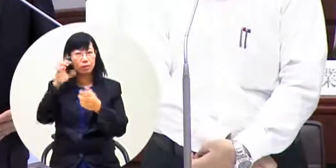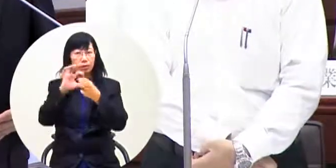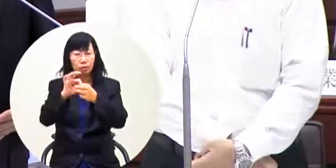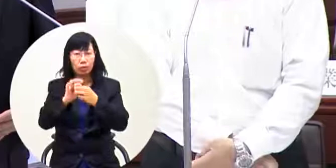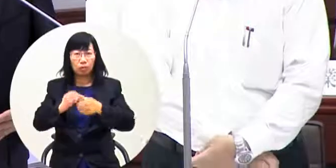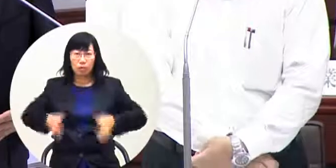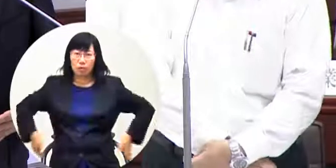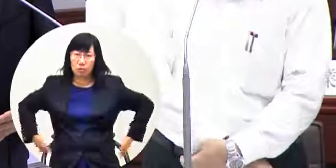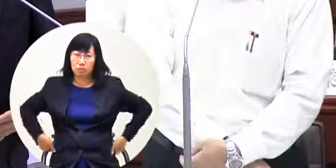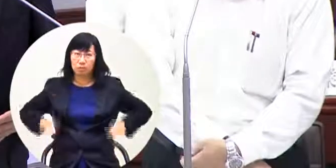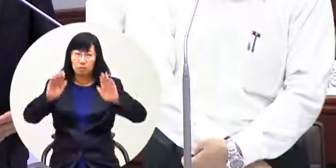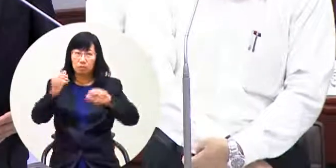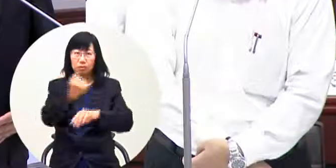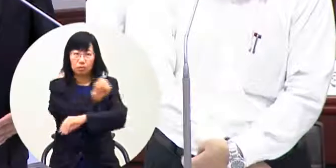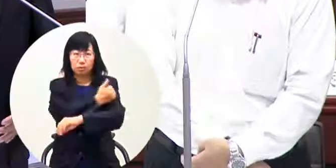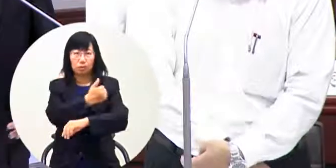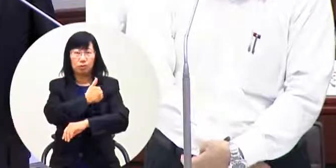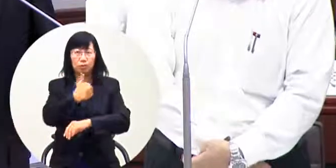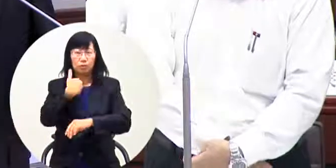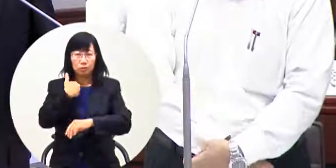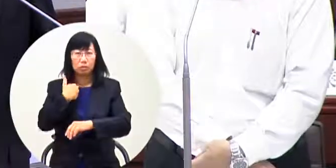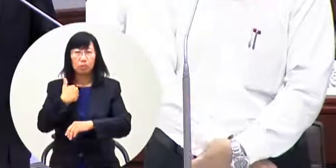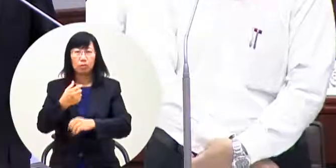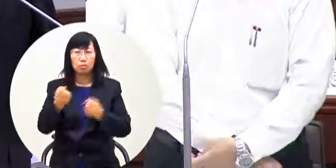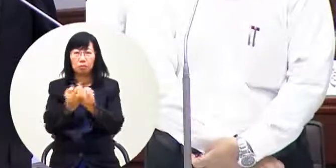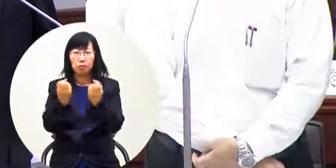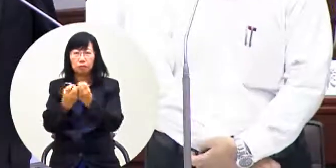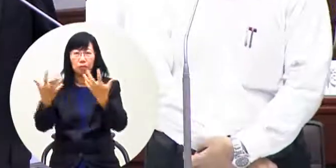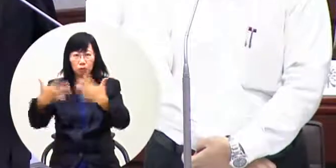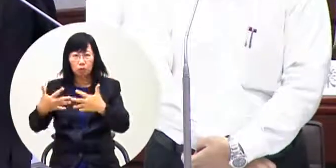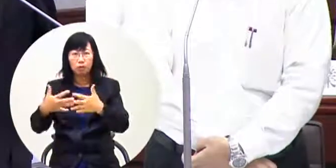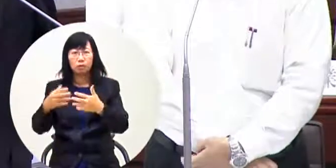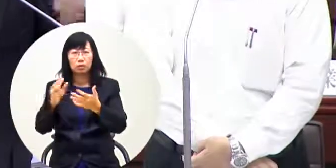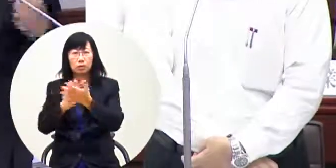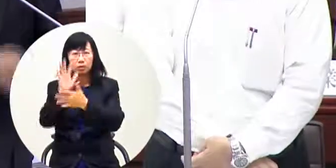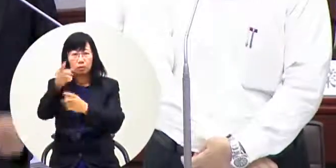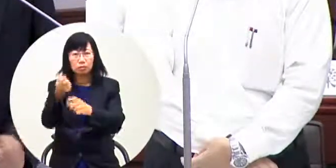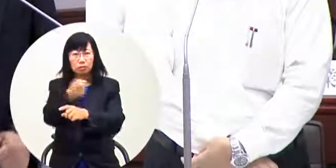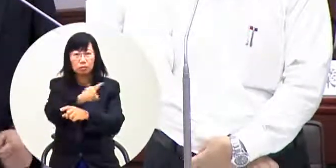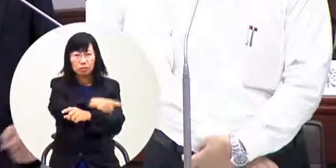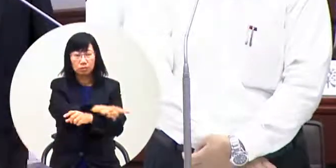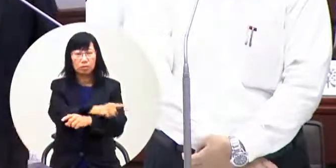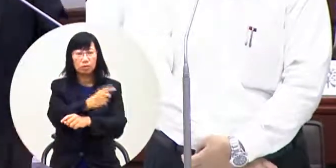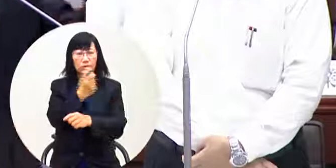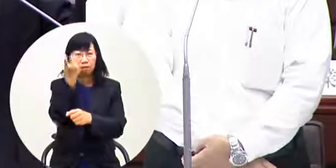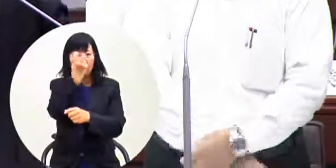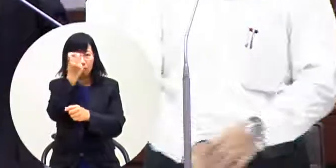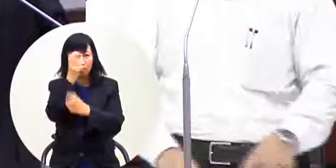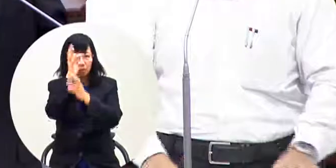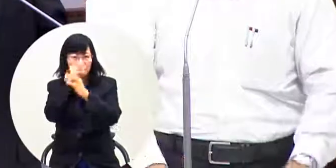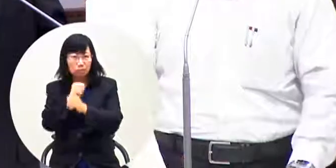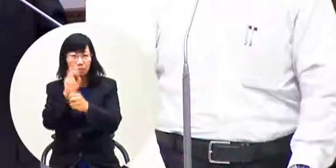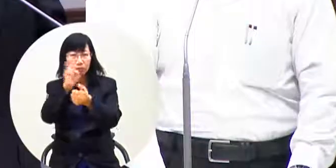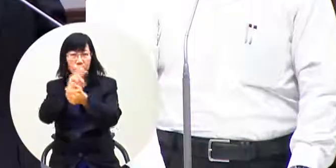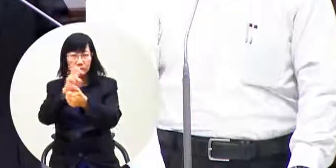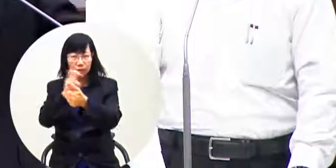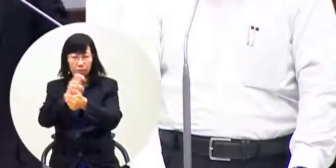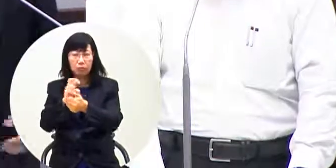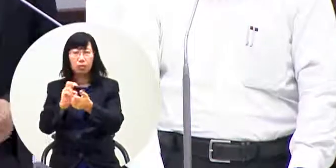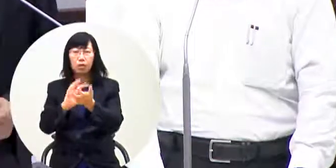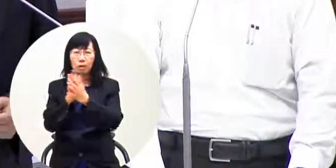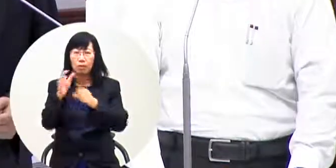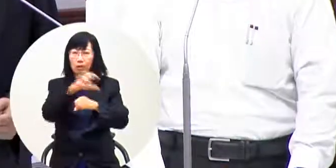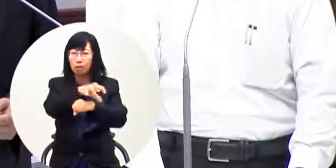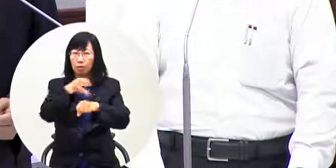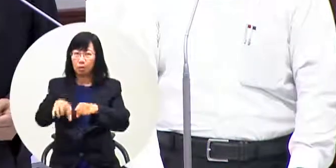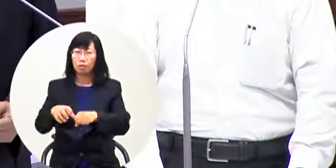是说对后续的一些追踪照顾，还有当然环境的部分做一个了解。那 因为我们是很怕民粹凌驾